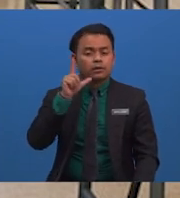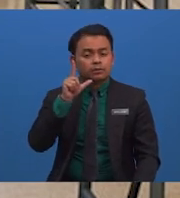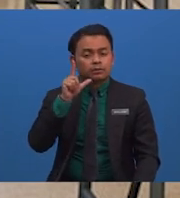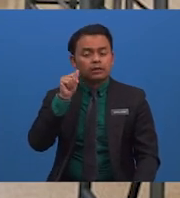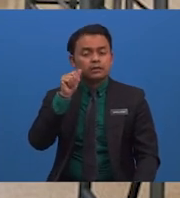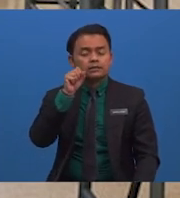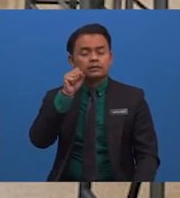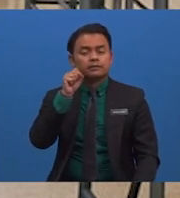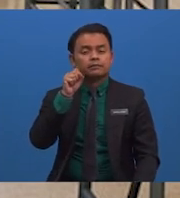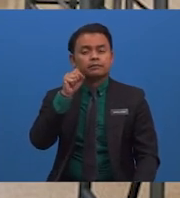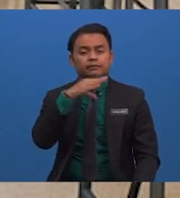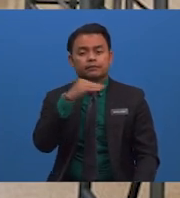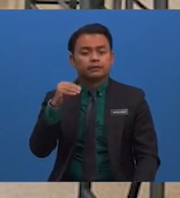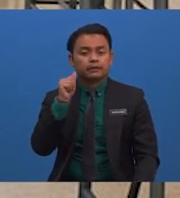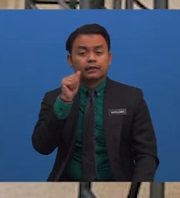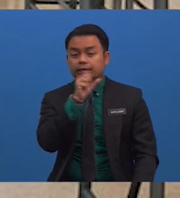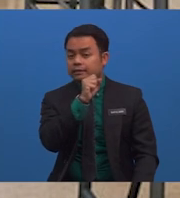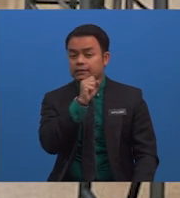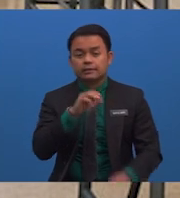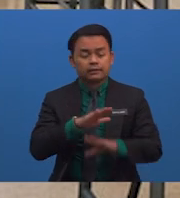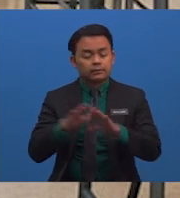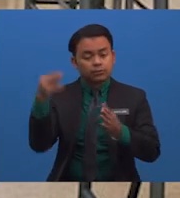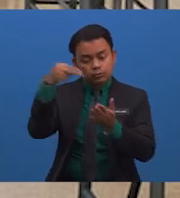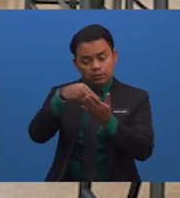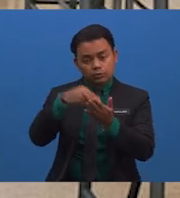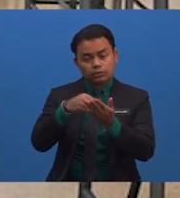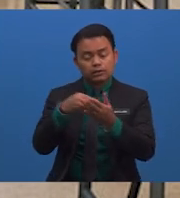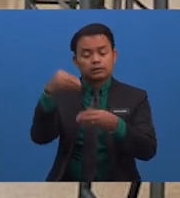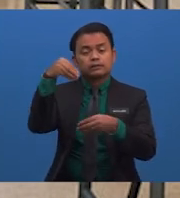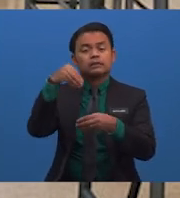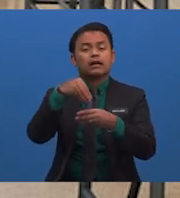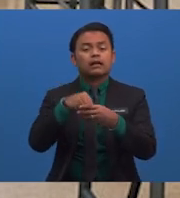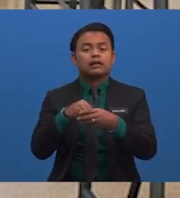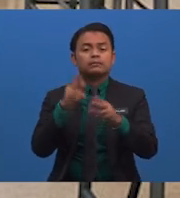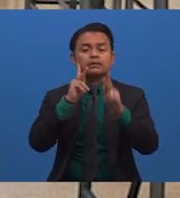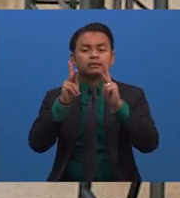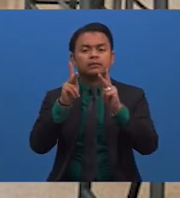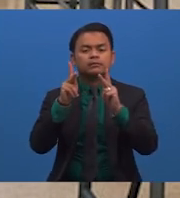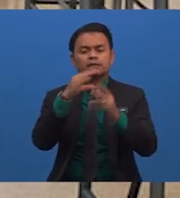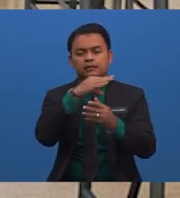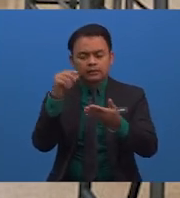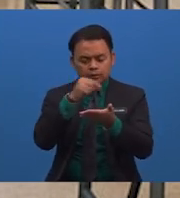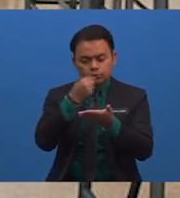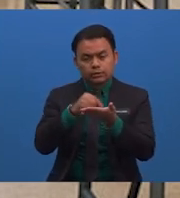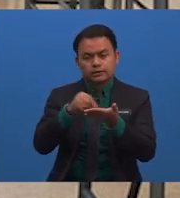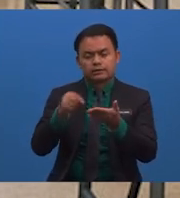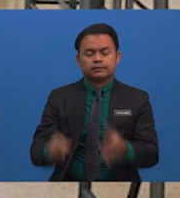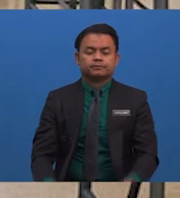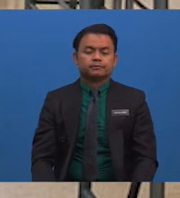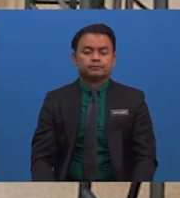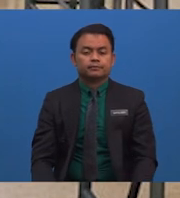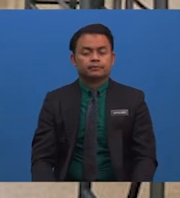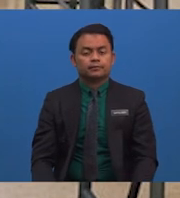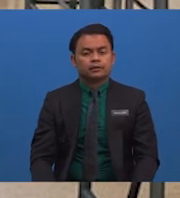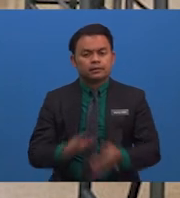Agnes tidak perlu diulang-ulang dalam percakapan dan penulisan. Oleh itu, semua nama yang